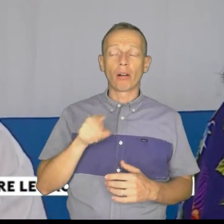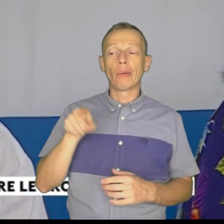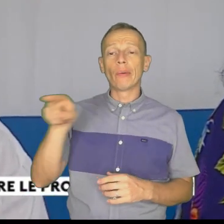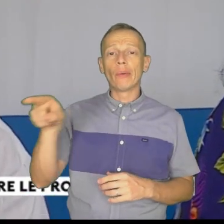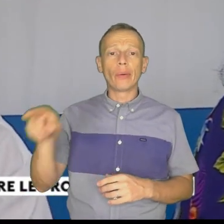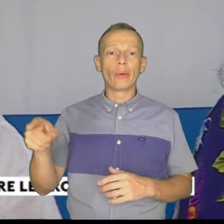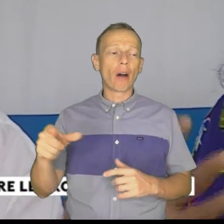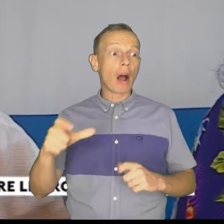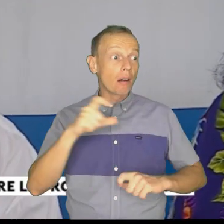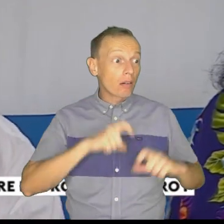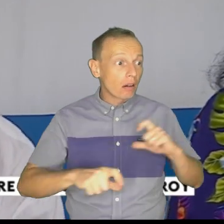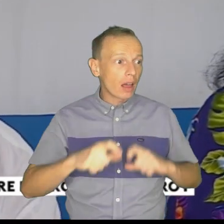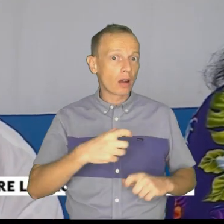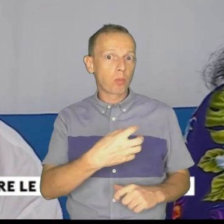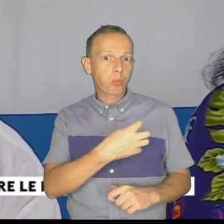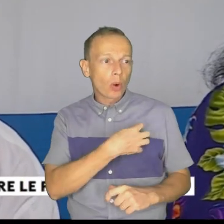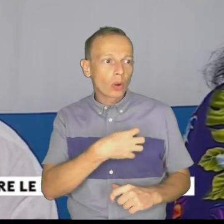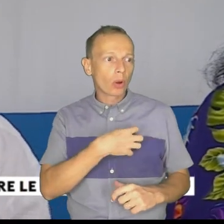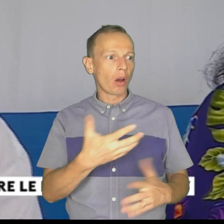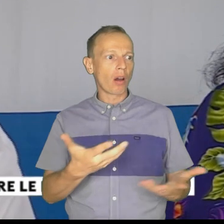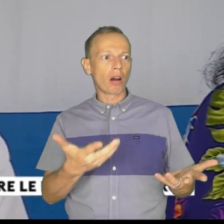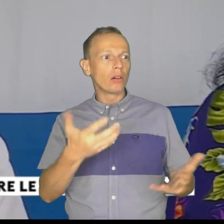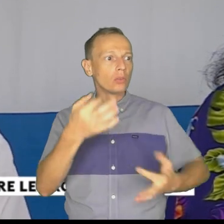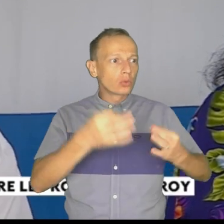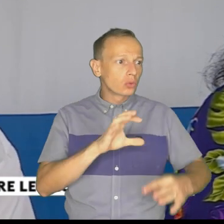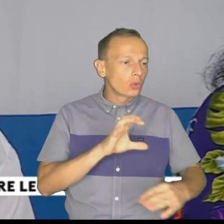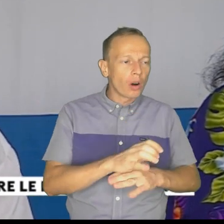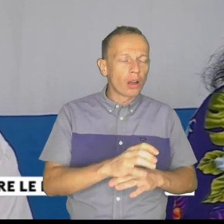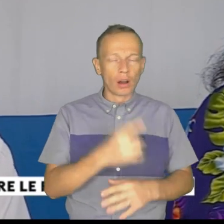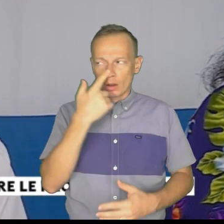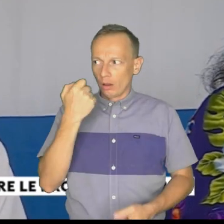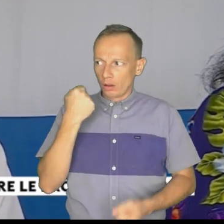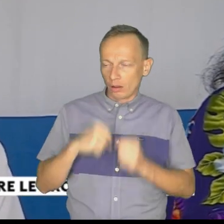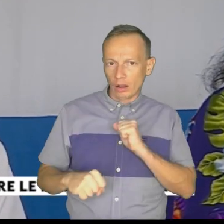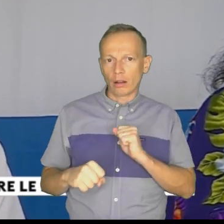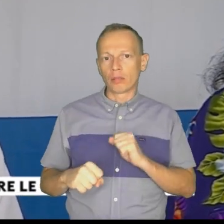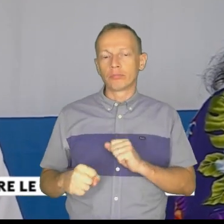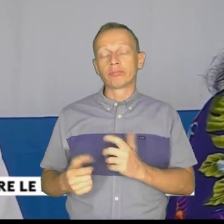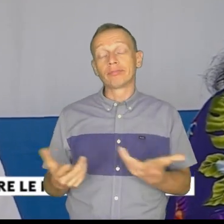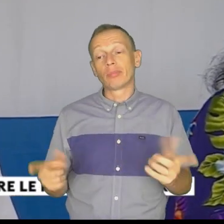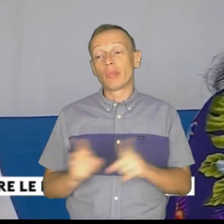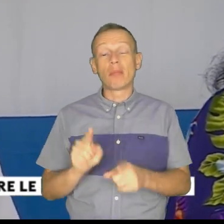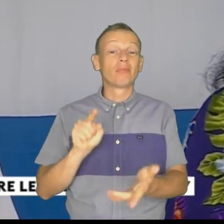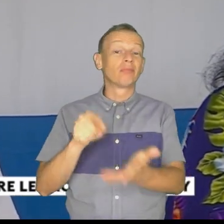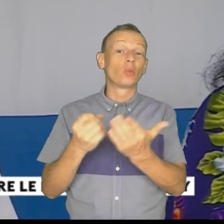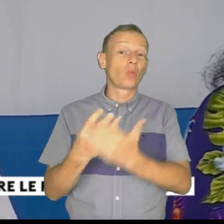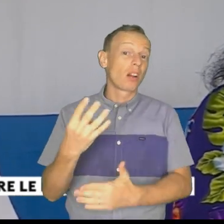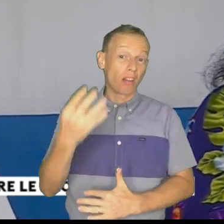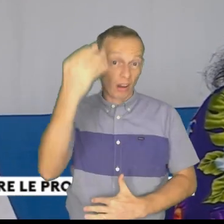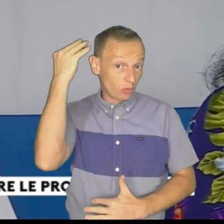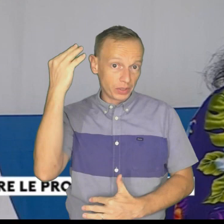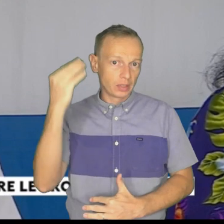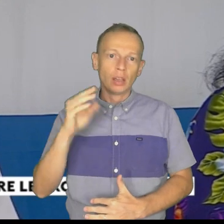confrère. À Nouméa, c'est pareil. Mais nous allons faire appel à cette décision. C'est pas possible. Parce que je